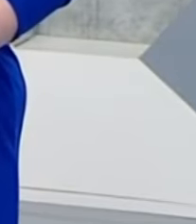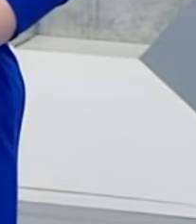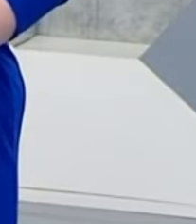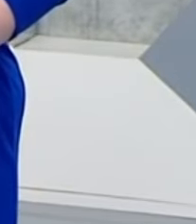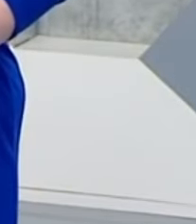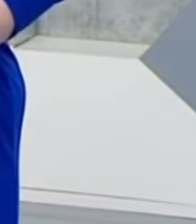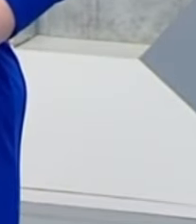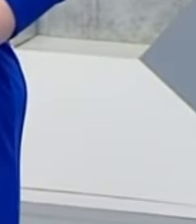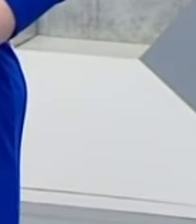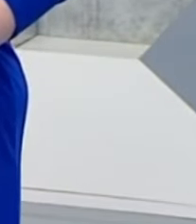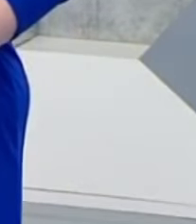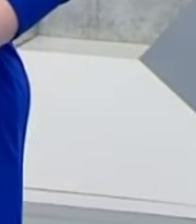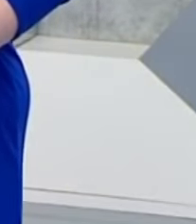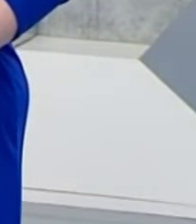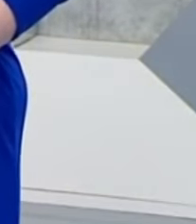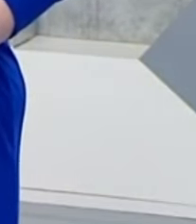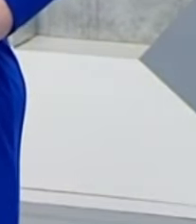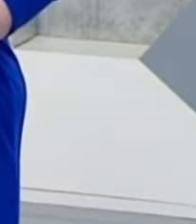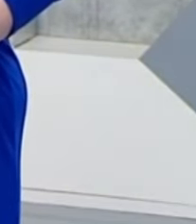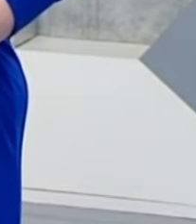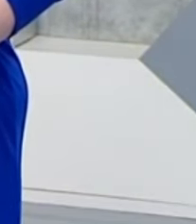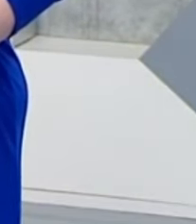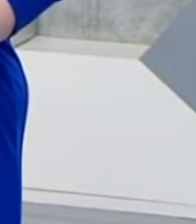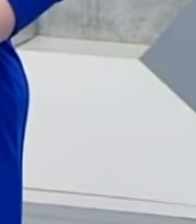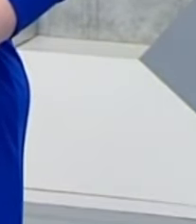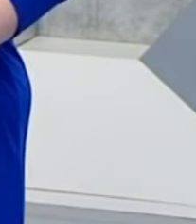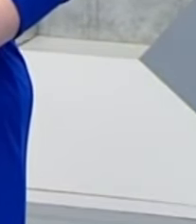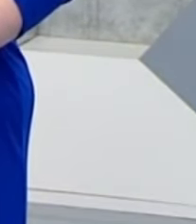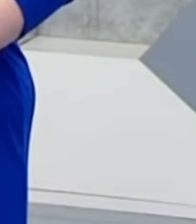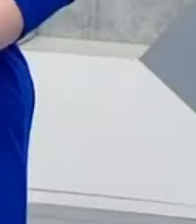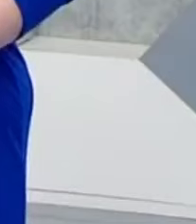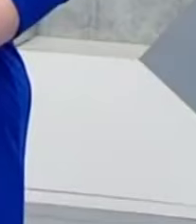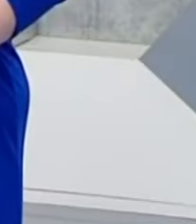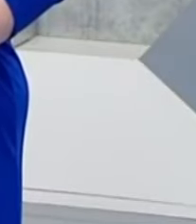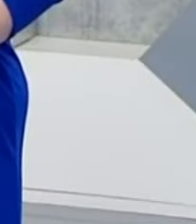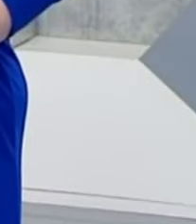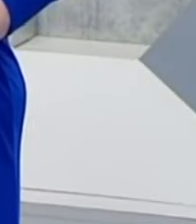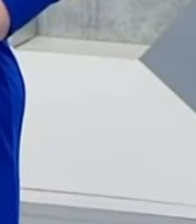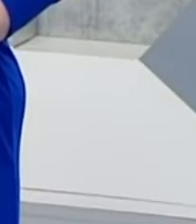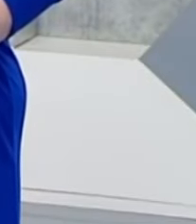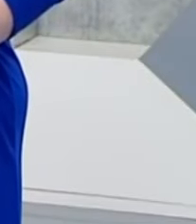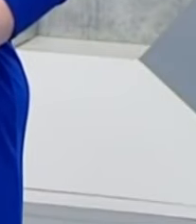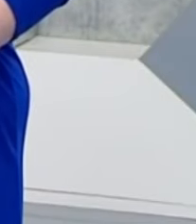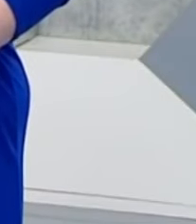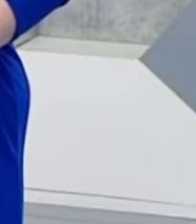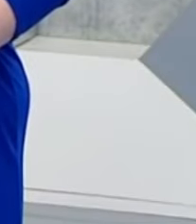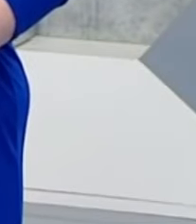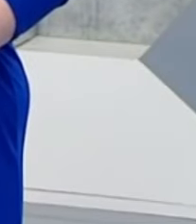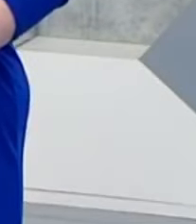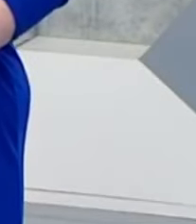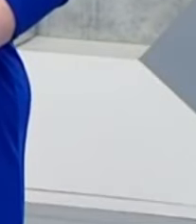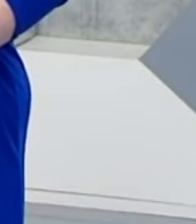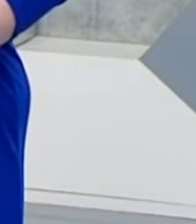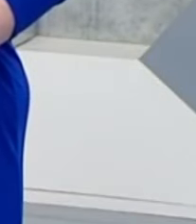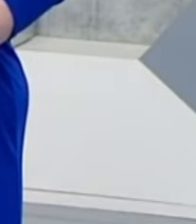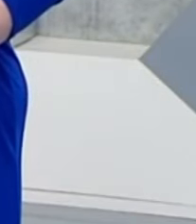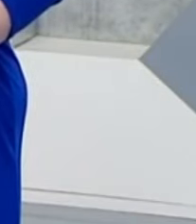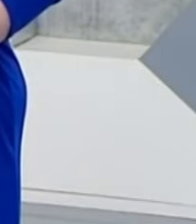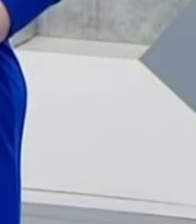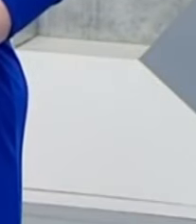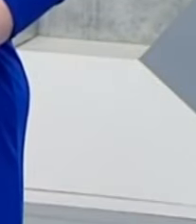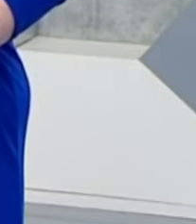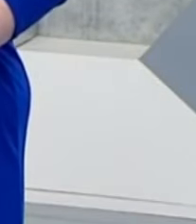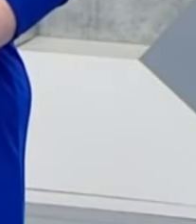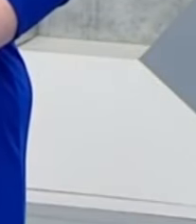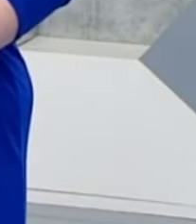Kapuso, para sa mga maiinit na balita, mag-subscribe sa GMA Integrated News sa YouTube. Sa mga kapuso naman abroad, subaybayan niyo kami sa